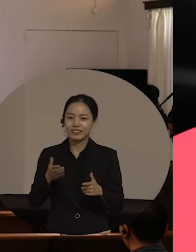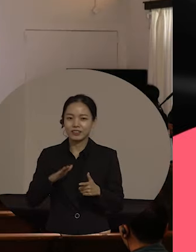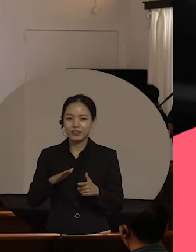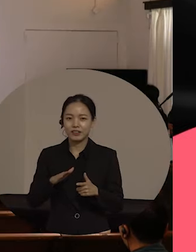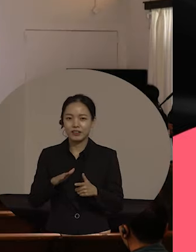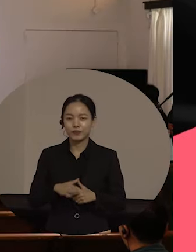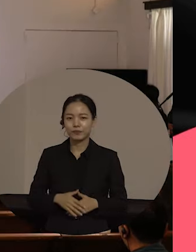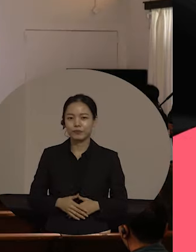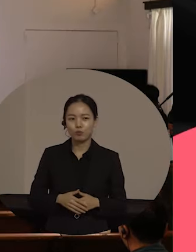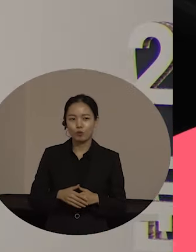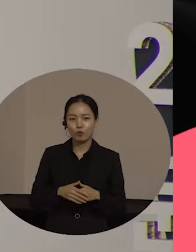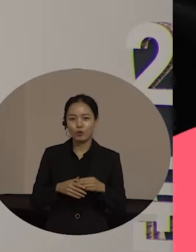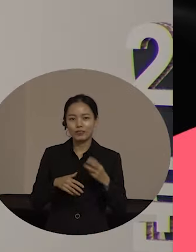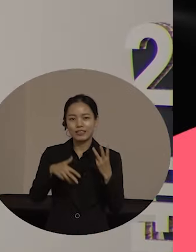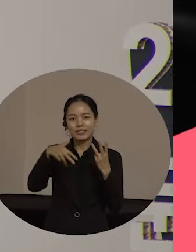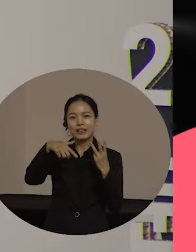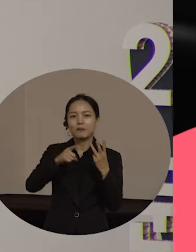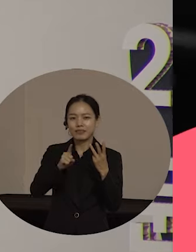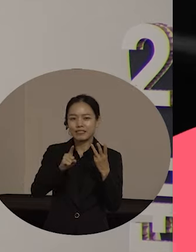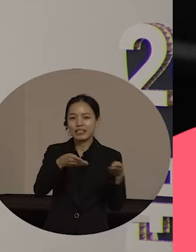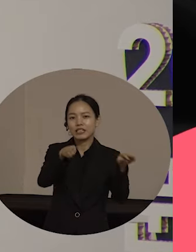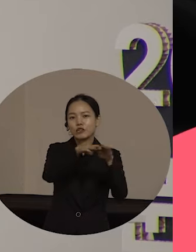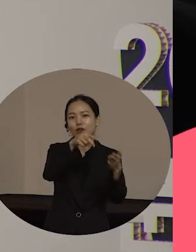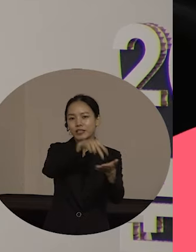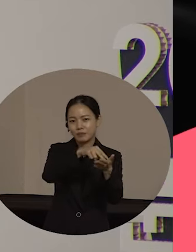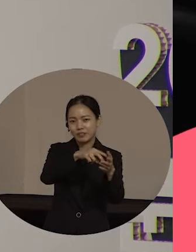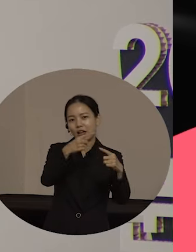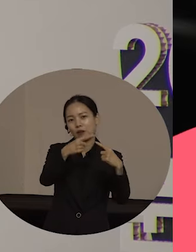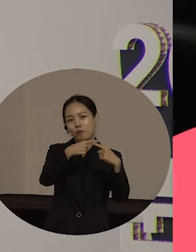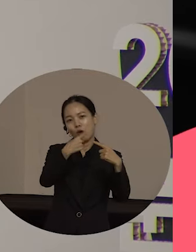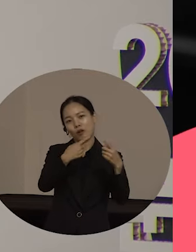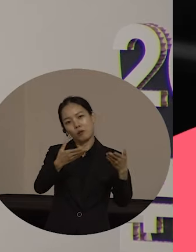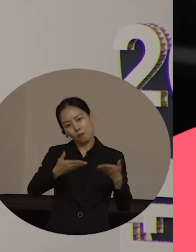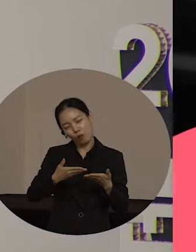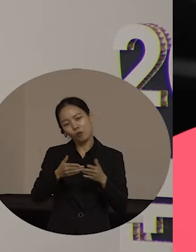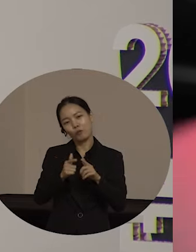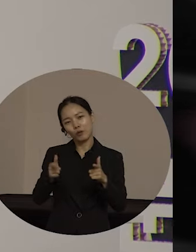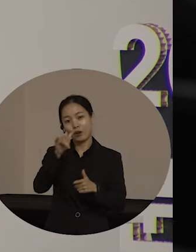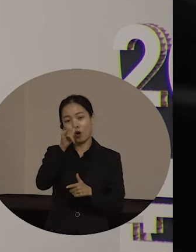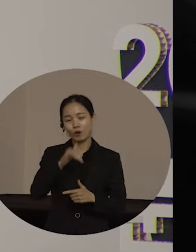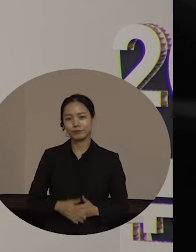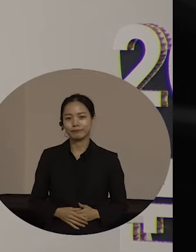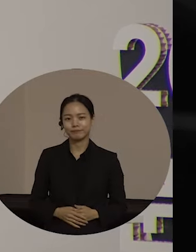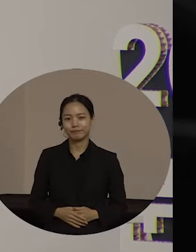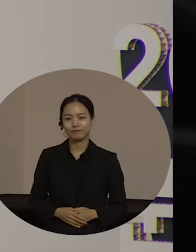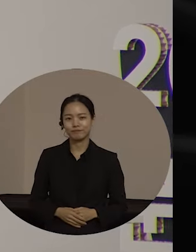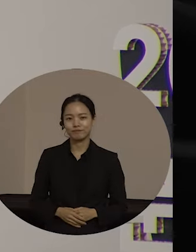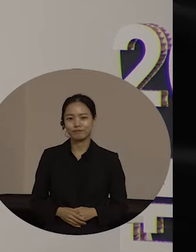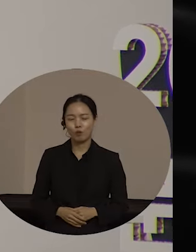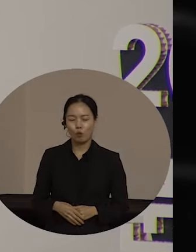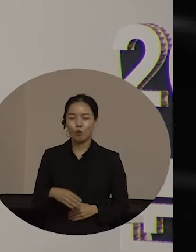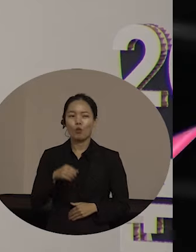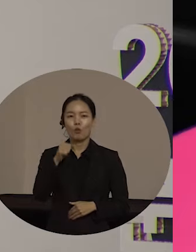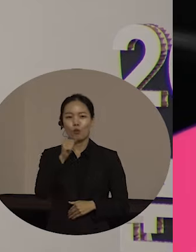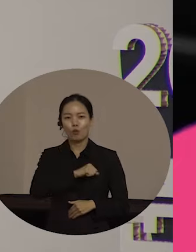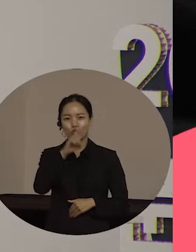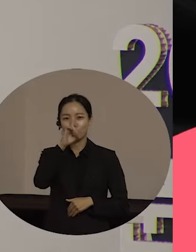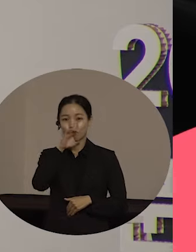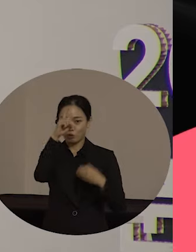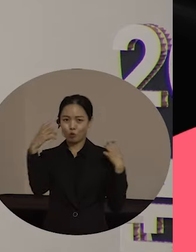못하지만 처음부터 정책이나 사업을 개발할 때 코어워킹 한다는 게 좀 저는 굉장히 부러운 부분이라고 좀 생각을